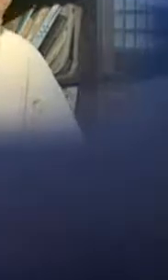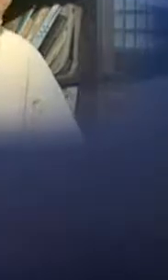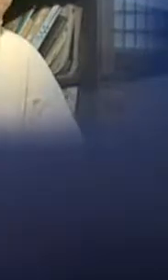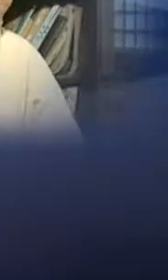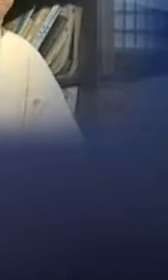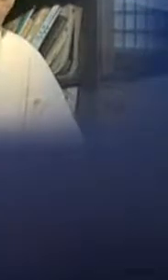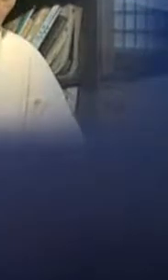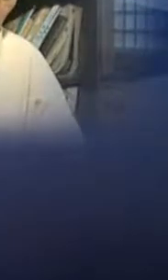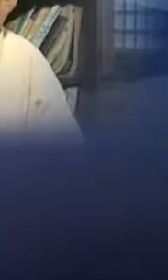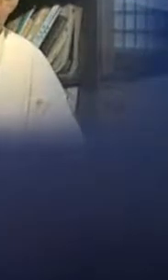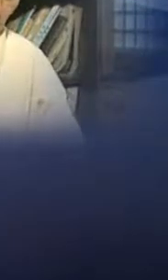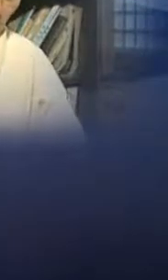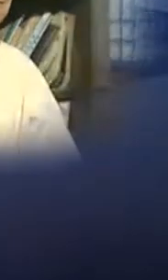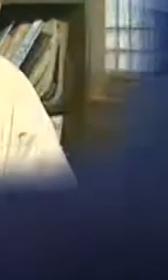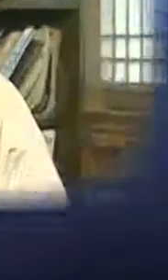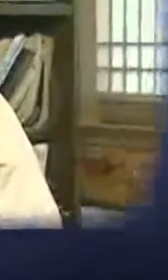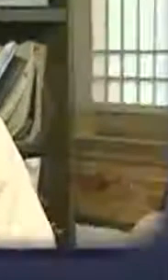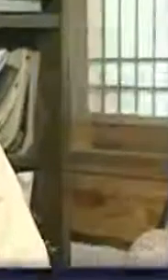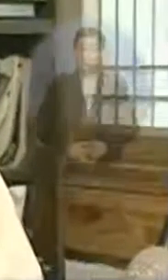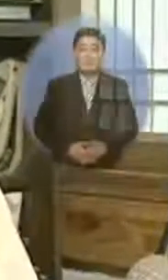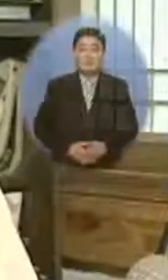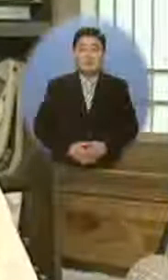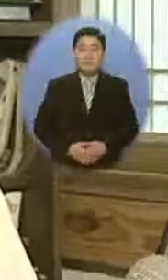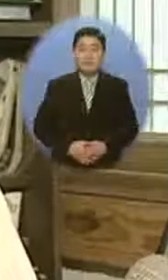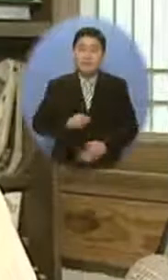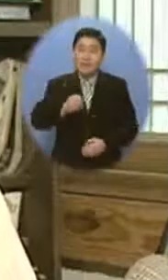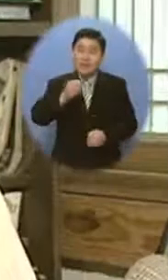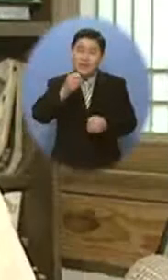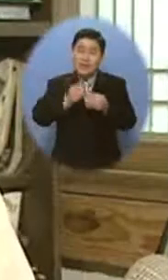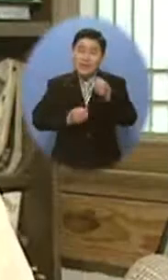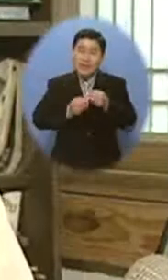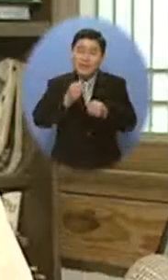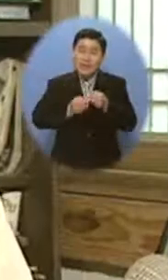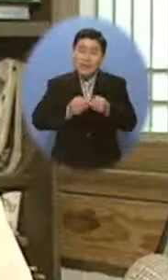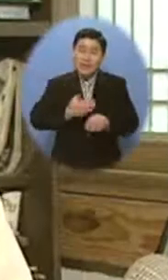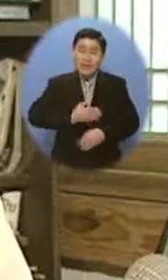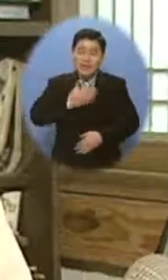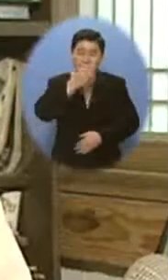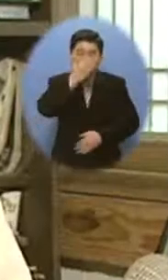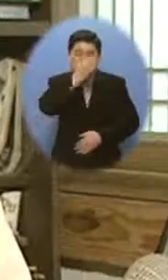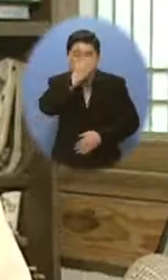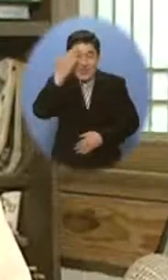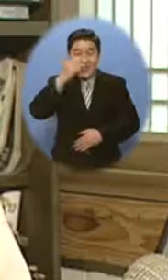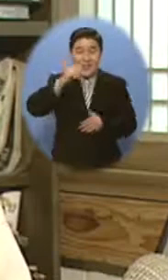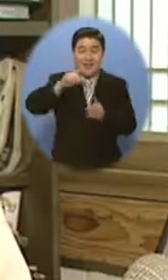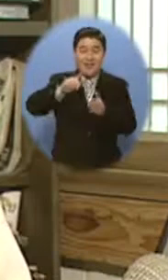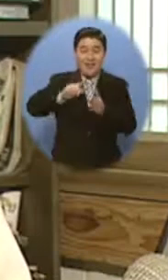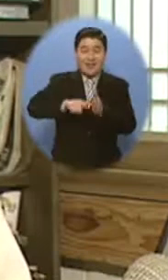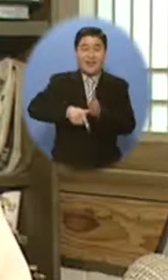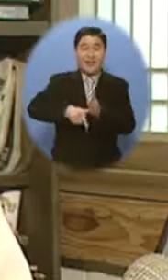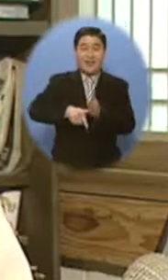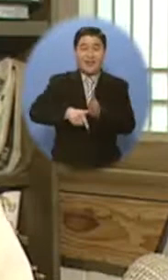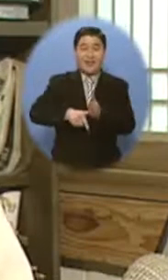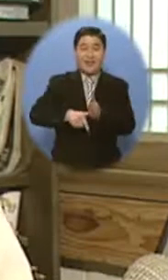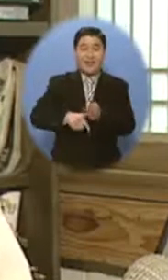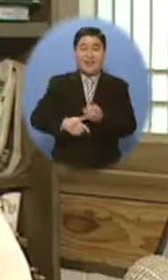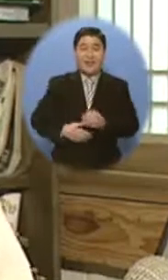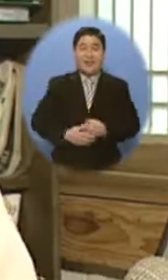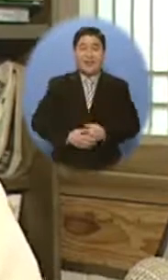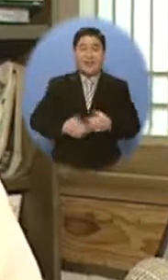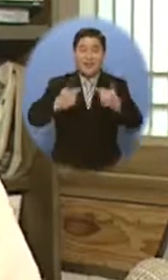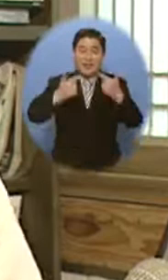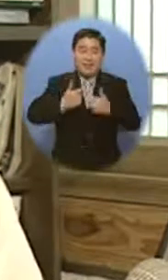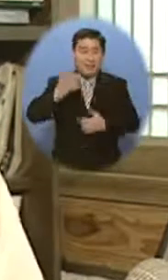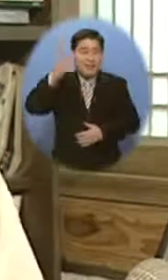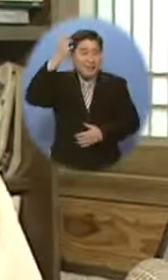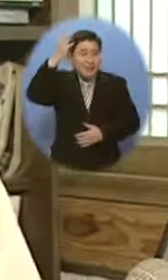마음은. 이 시를 제가 젊은 시절에 아주 늘